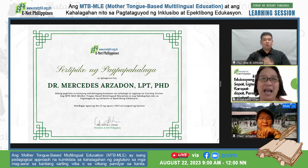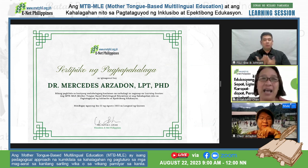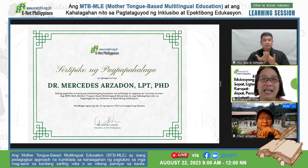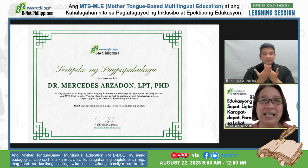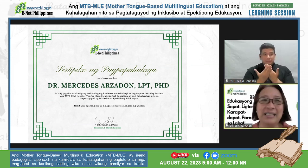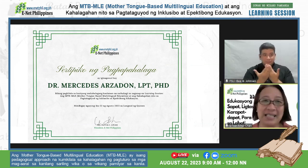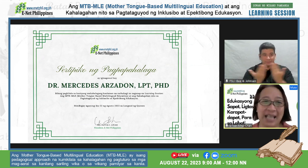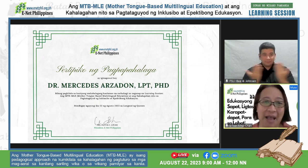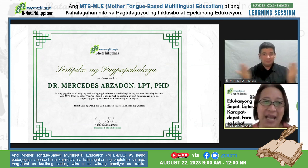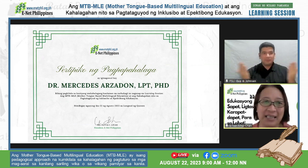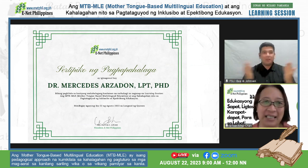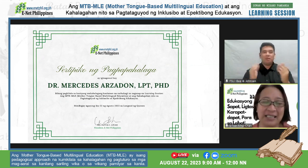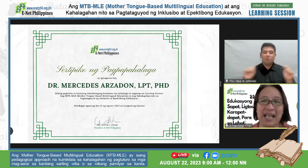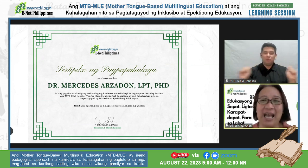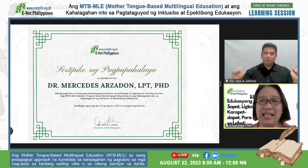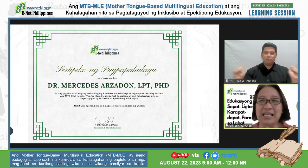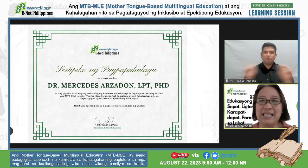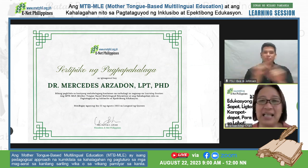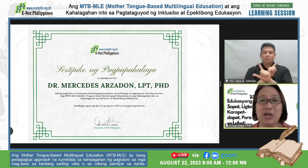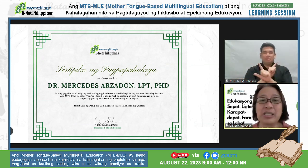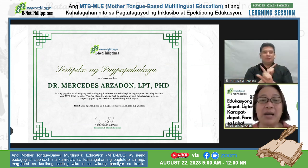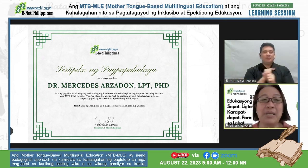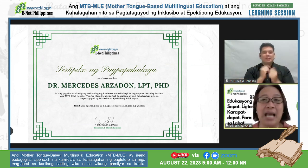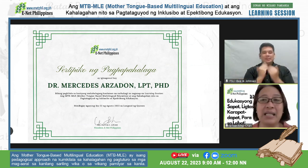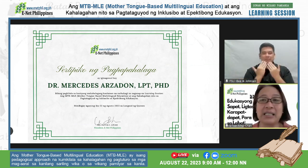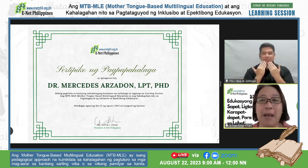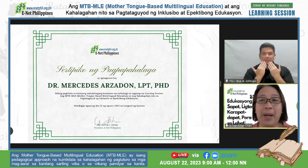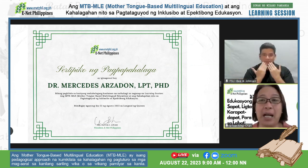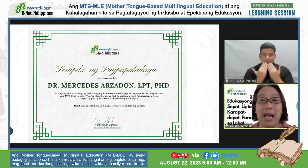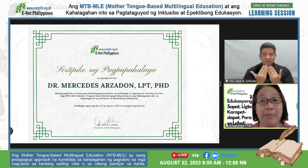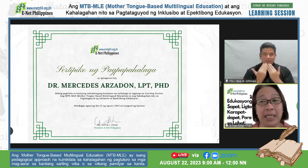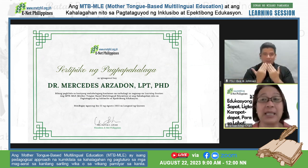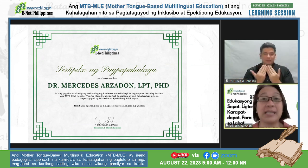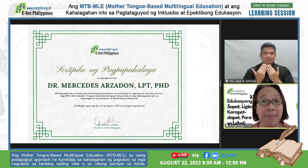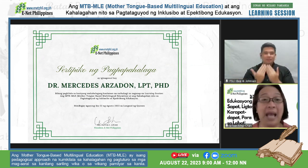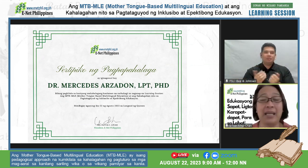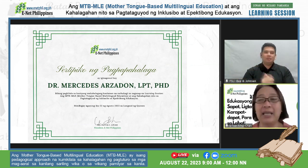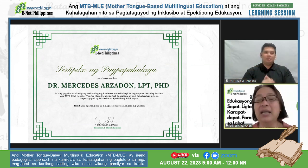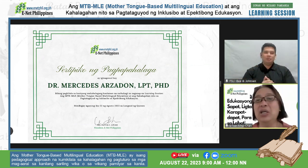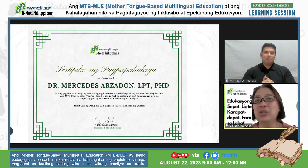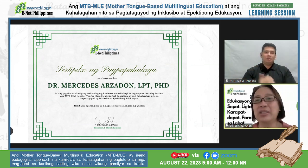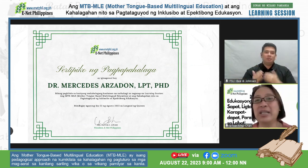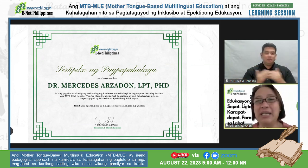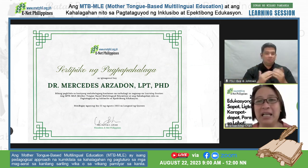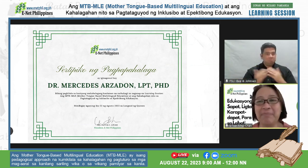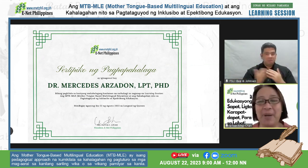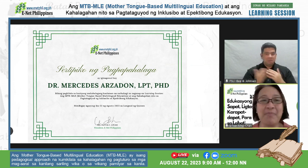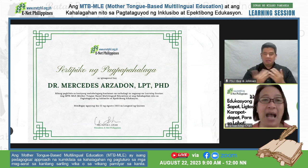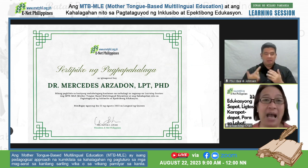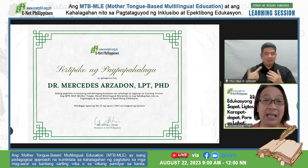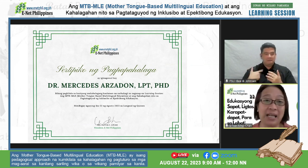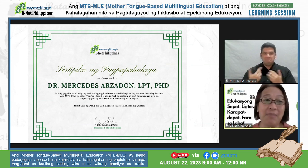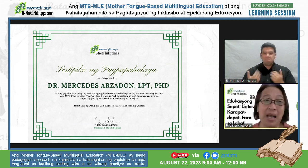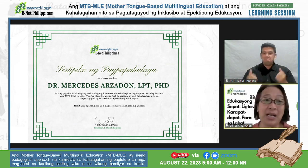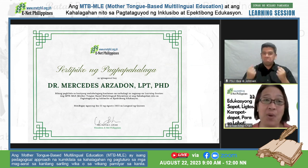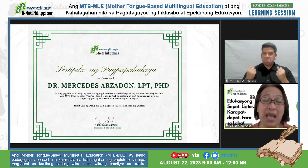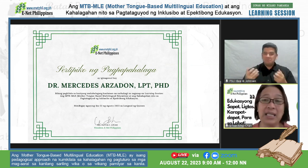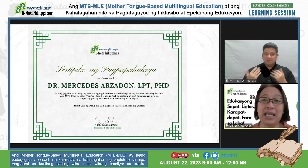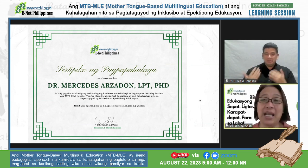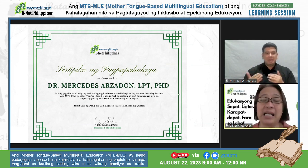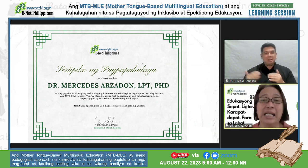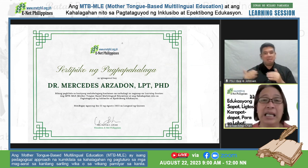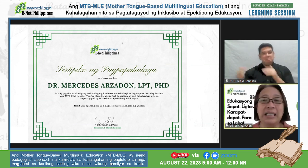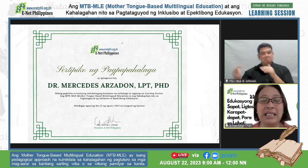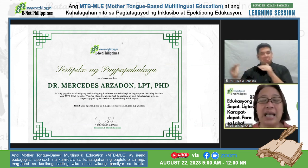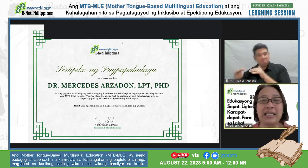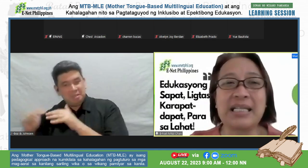mga nakasama natin na nagsidalo sa kabila ng napakaraming kasabay, no, na ilang pang mahahalagang mga gawain.